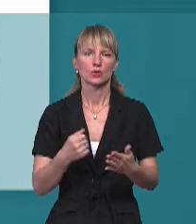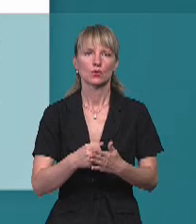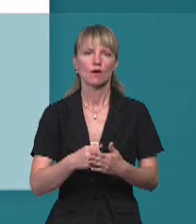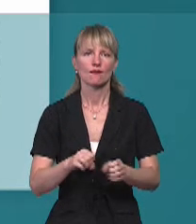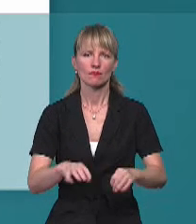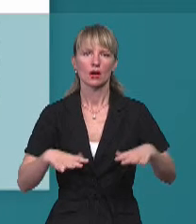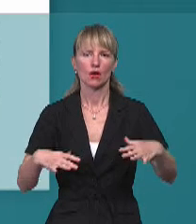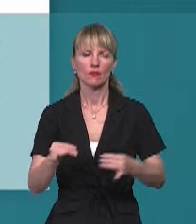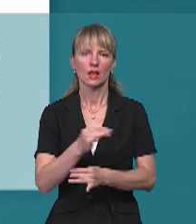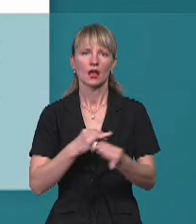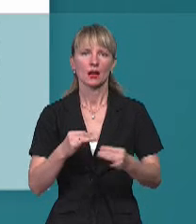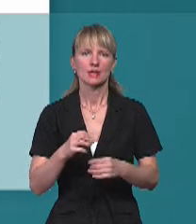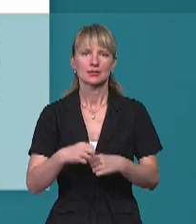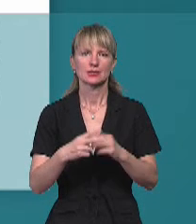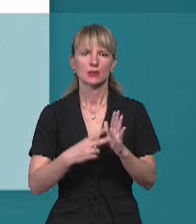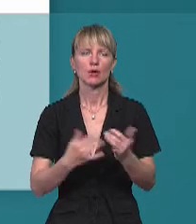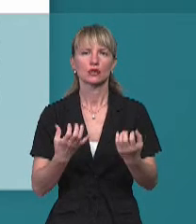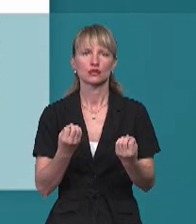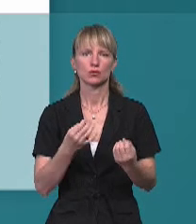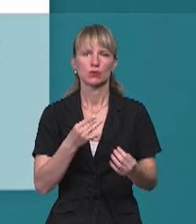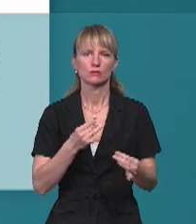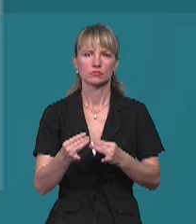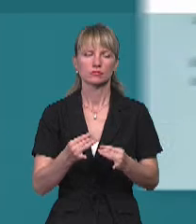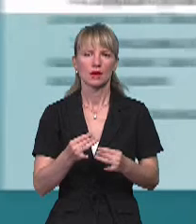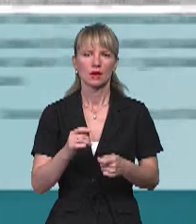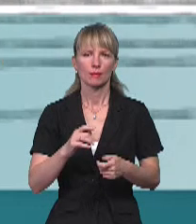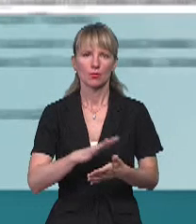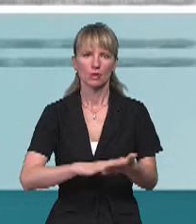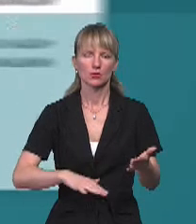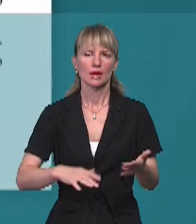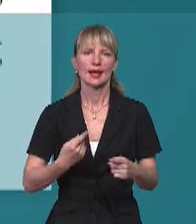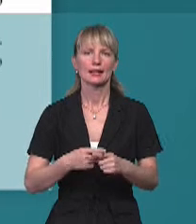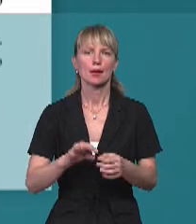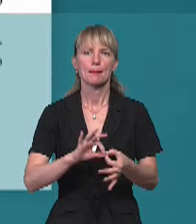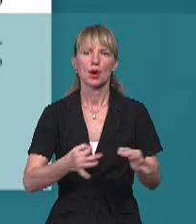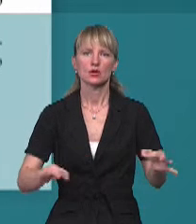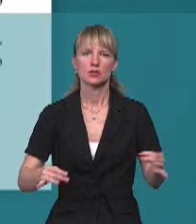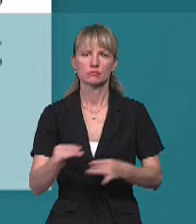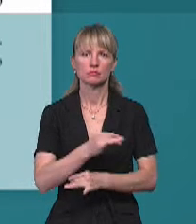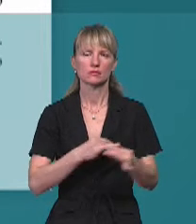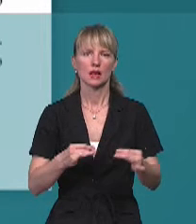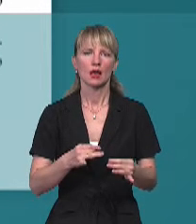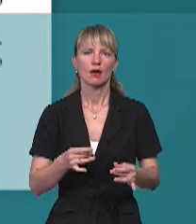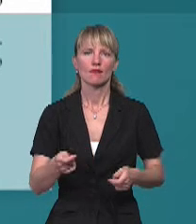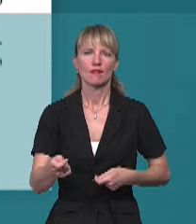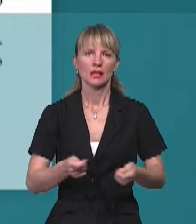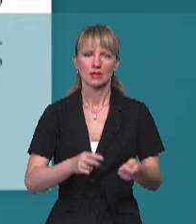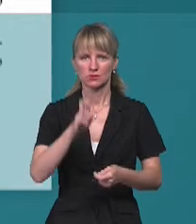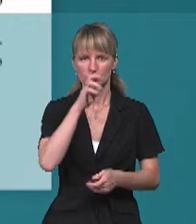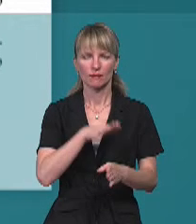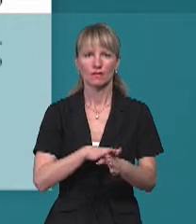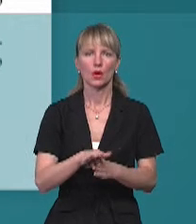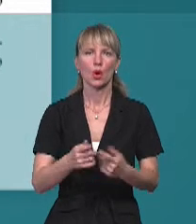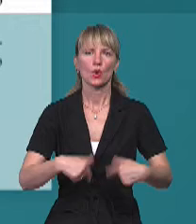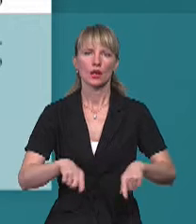грудні 2017-го, а зараз перебуває на доопрацюванні, публічні консультації – це процес комунікації між суб'єктами владних повноважень, державними